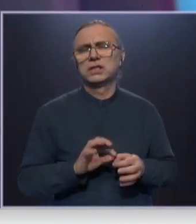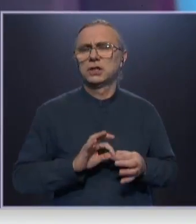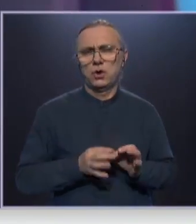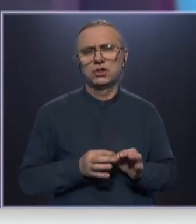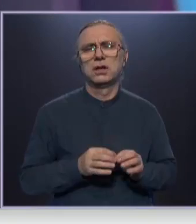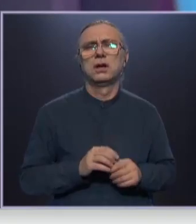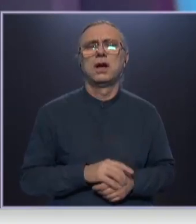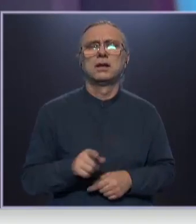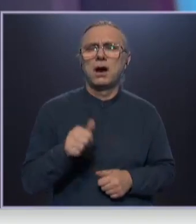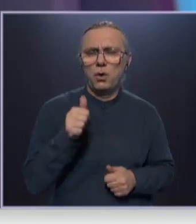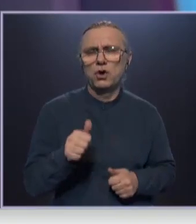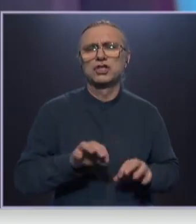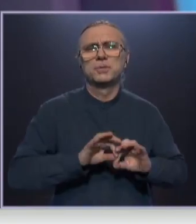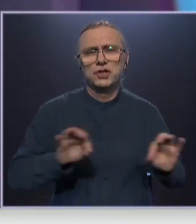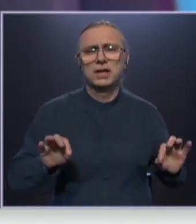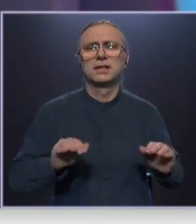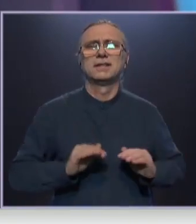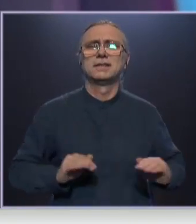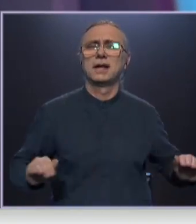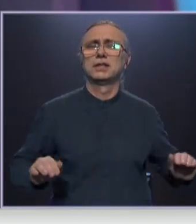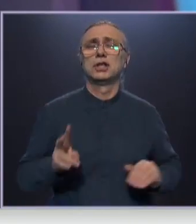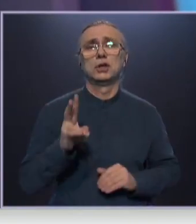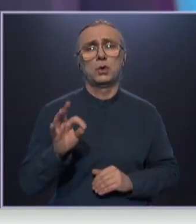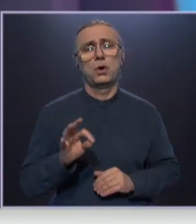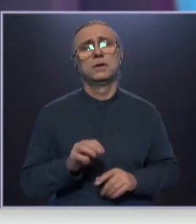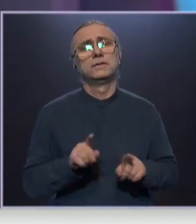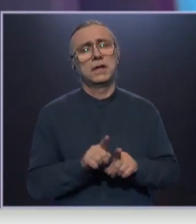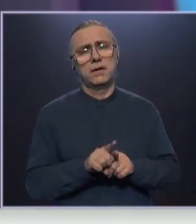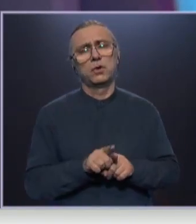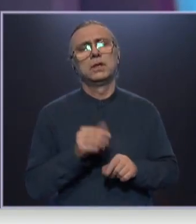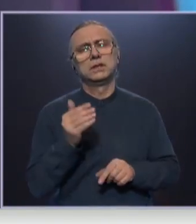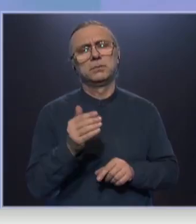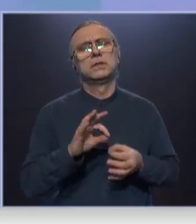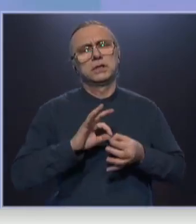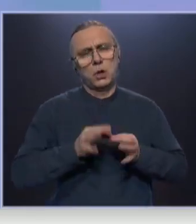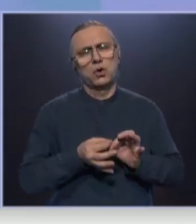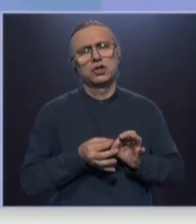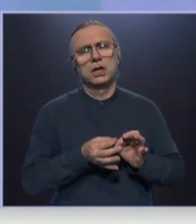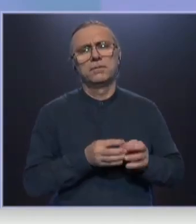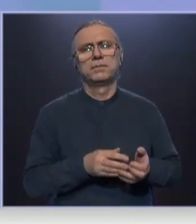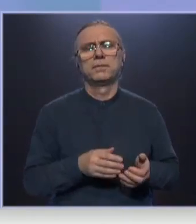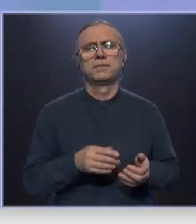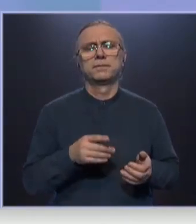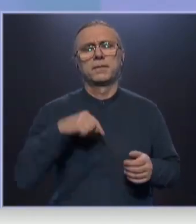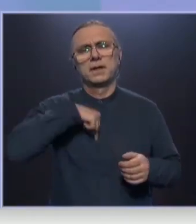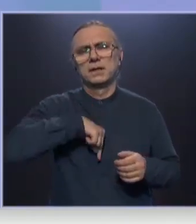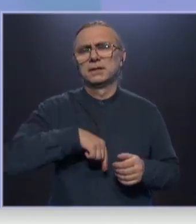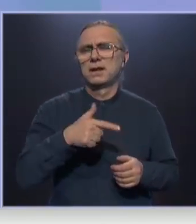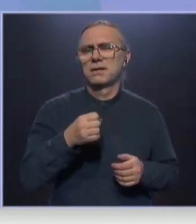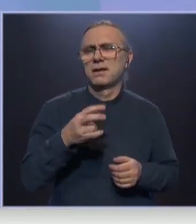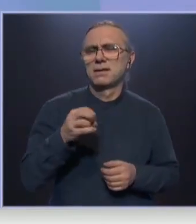очень хорошие, замечательные дети, но все равно с ними очень сложно. Генетика,